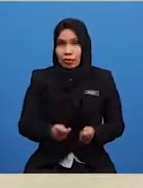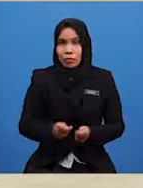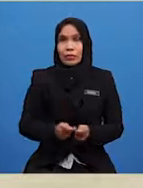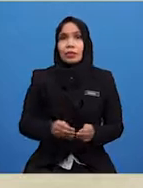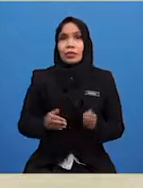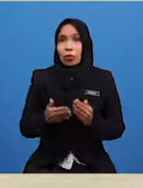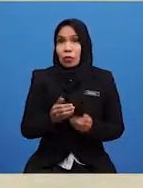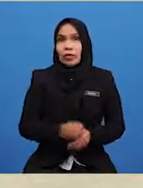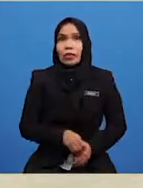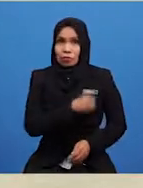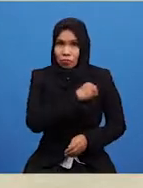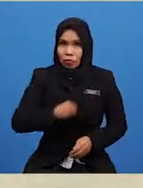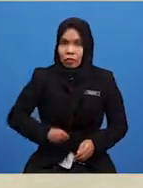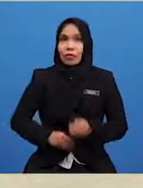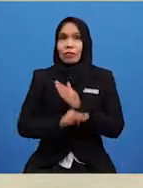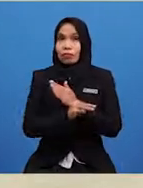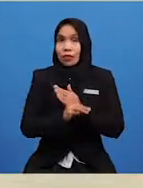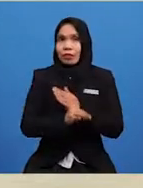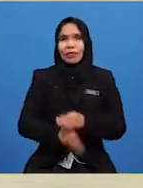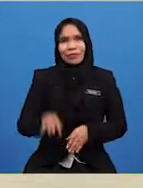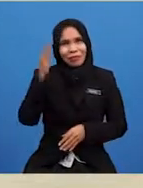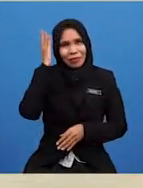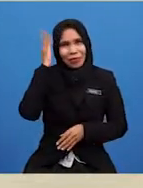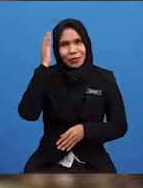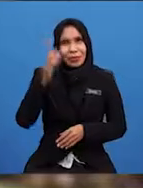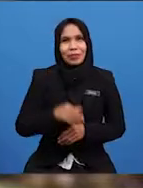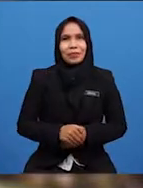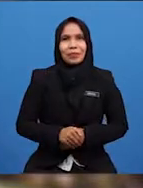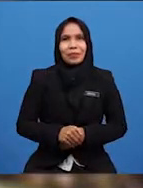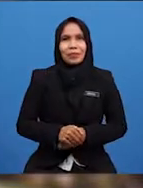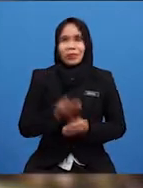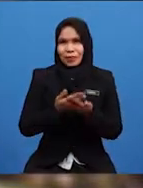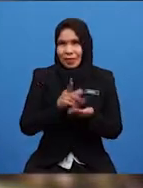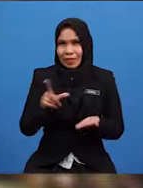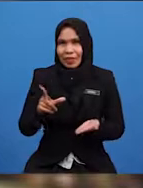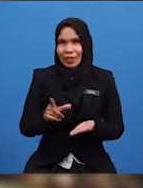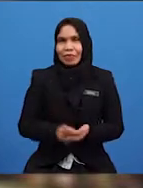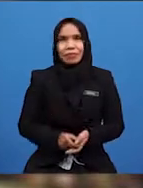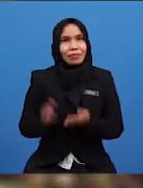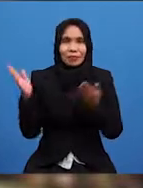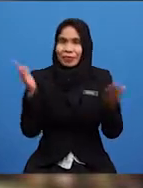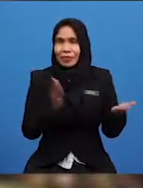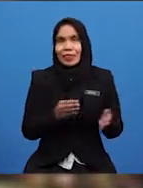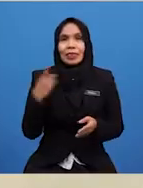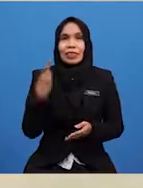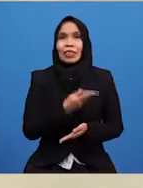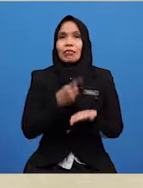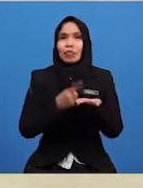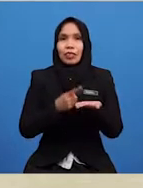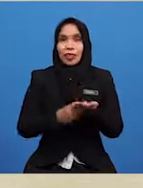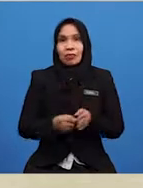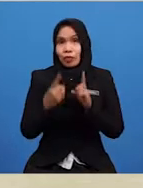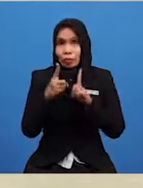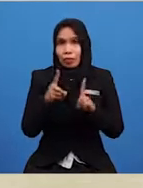Melaka. Fikir-fikir dulu ya. Baiklah, jom kita bincang apa jawapannya.